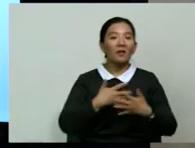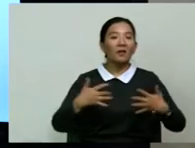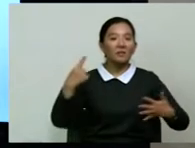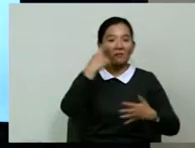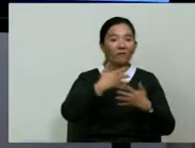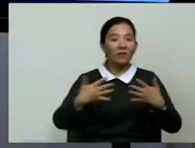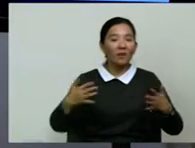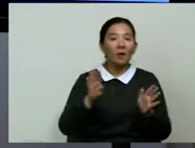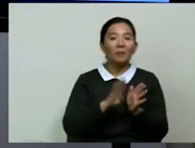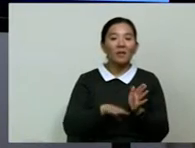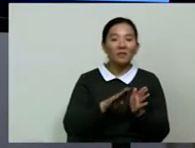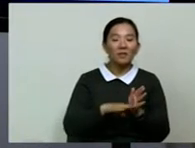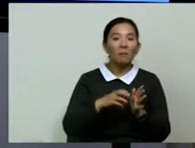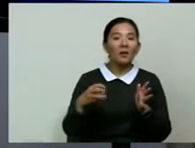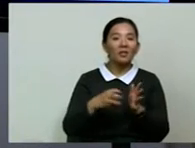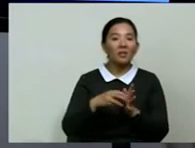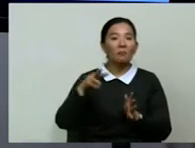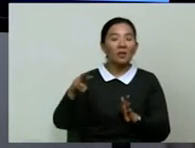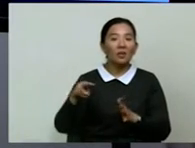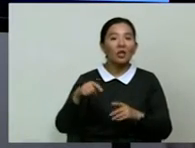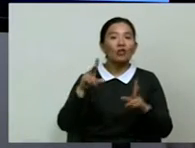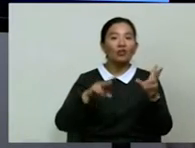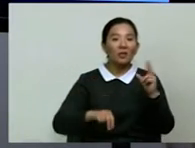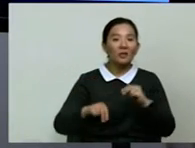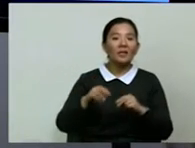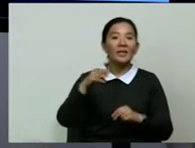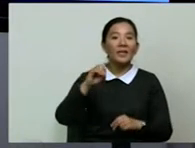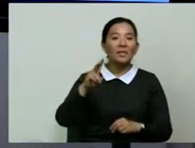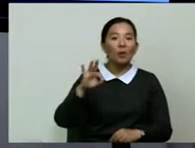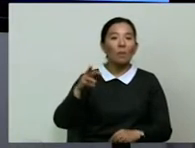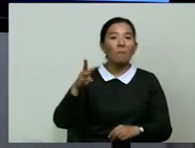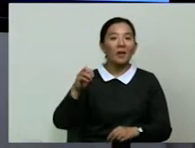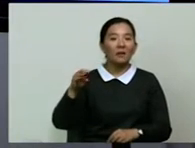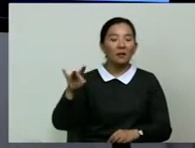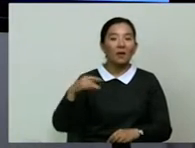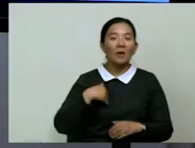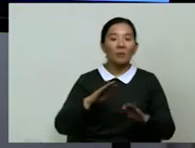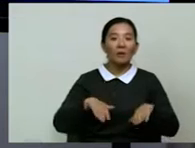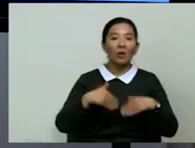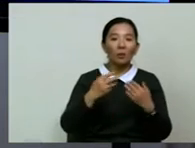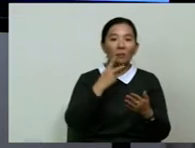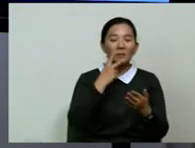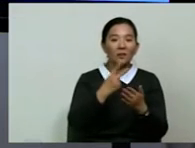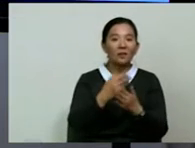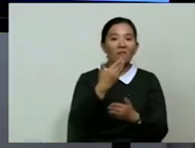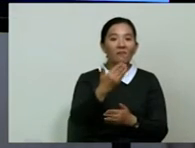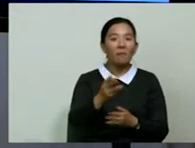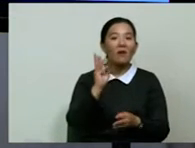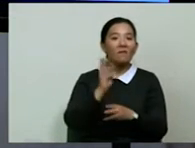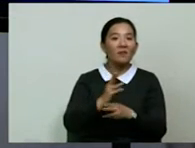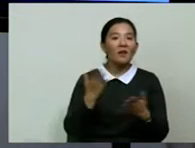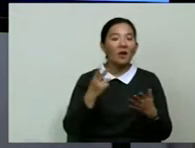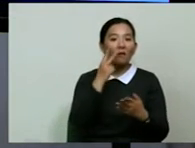видов. Простейшим магнитометром считается тесламетр. Я предлагаю посмотреть вам видео, как